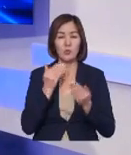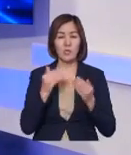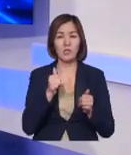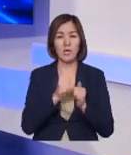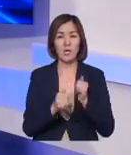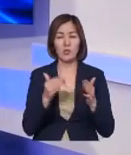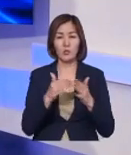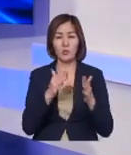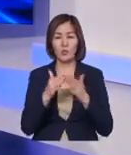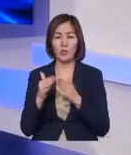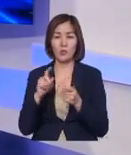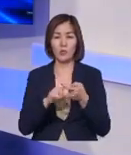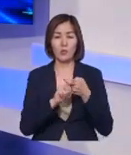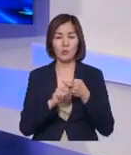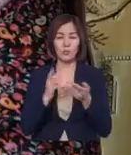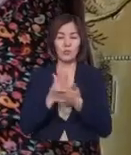үйге кіргізіліп жатыр.